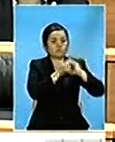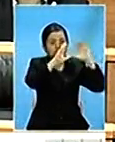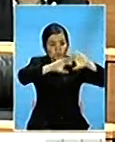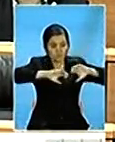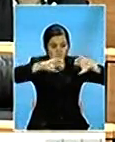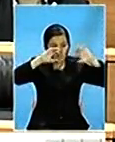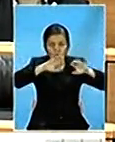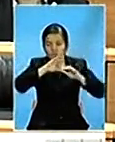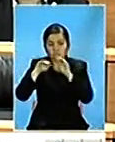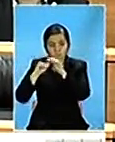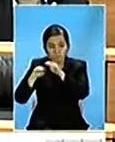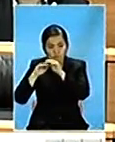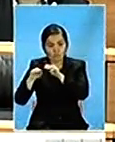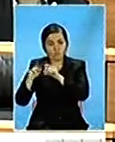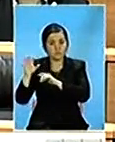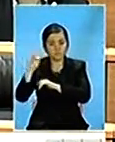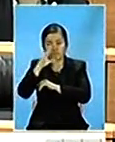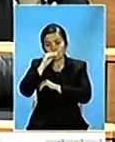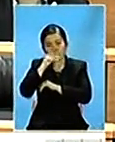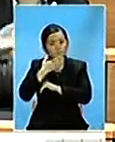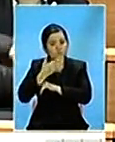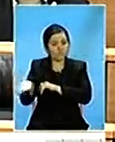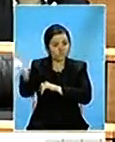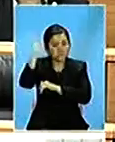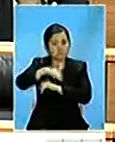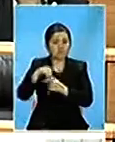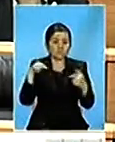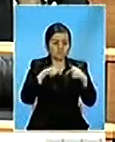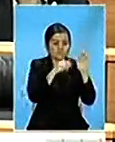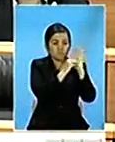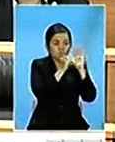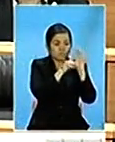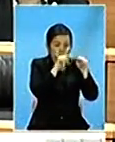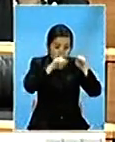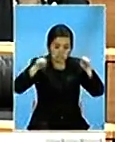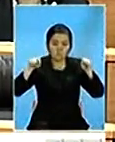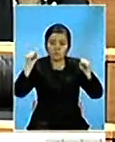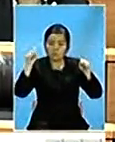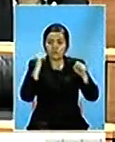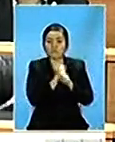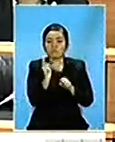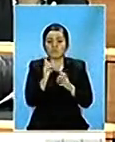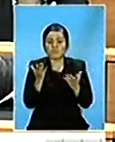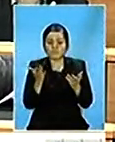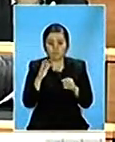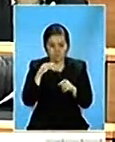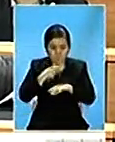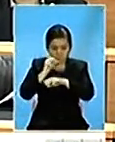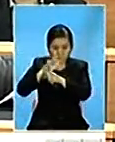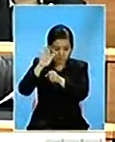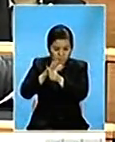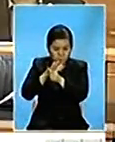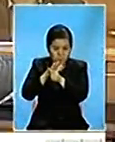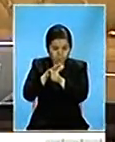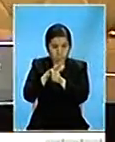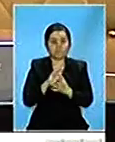าคลองลาดพร้าวคลองเดียวท่านเอามาอ้างได้ทั้งวันอย่างนี้เนี่ยแล้วกรุงเทพ50เขตจะทำอย่างไรครับท่านประธาน พอแล้วครับพอแล้วครับทั้งคู่พอแล้วครับผมไม่อยากทั้งคู่แล้วครับ